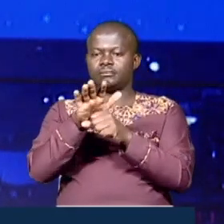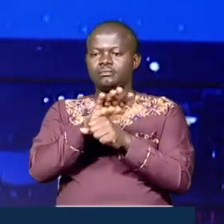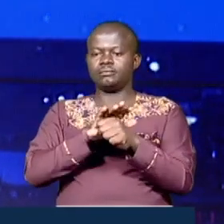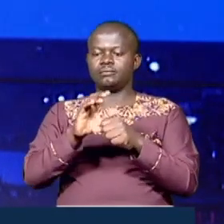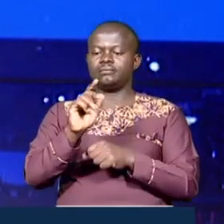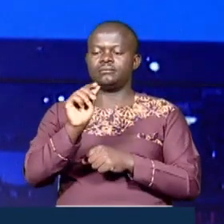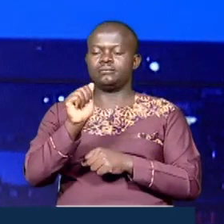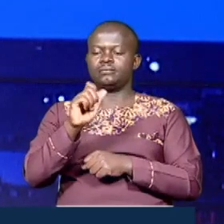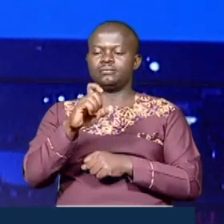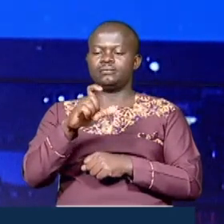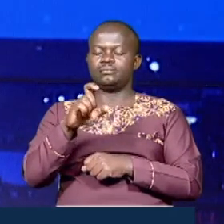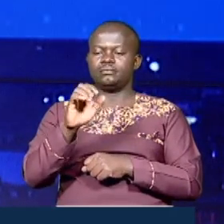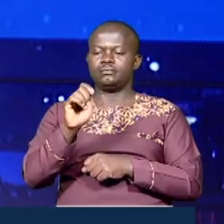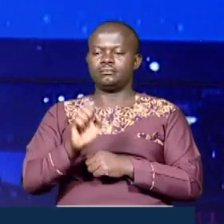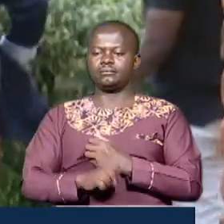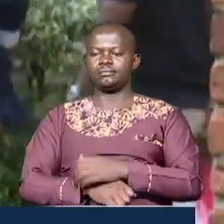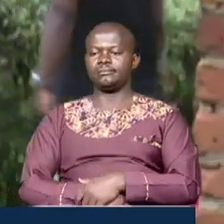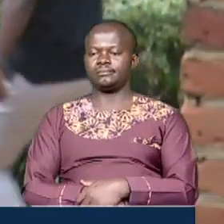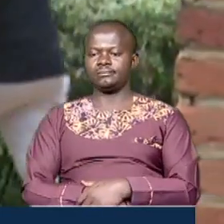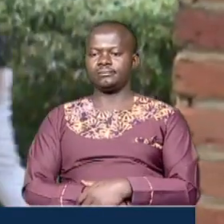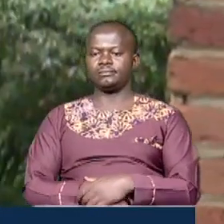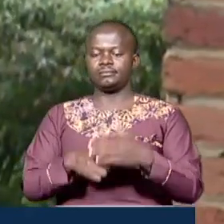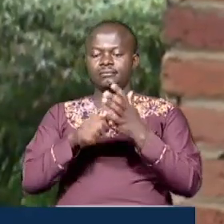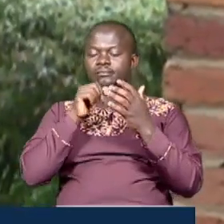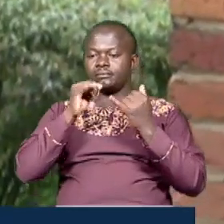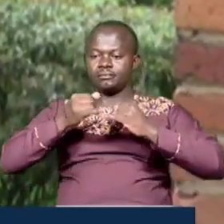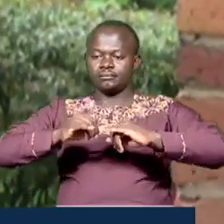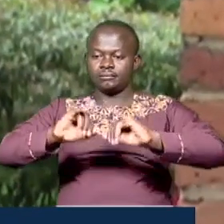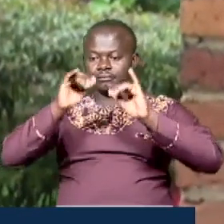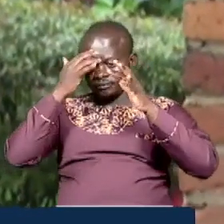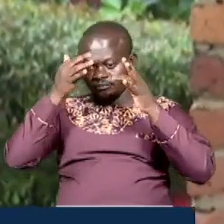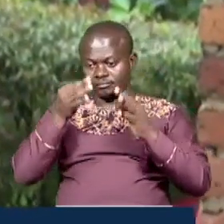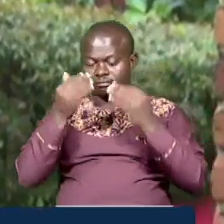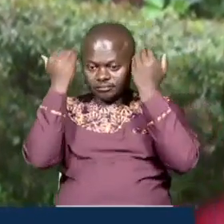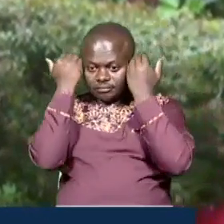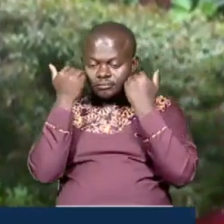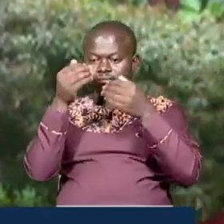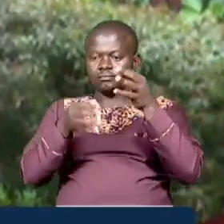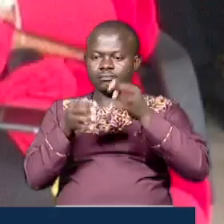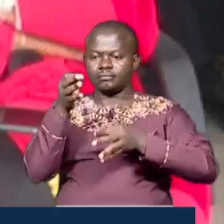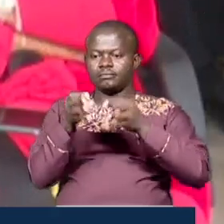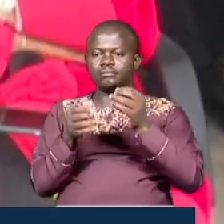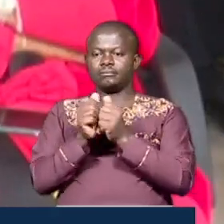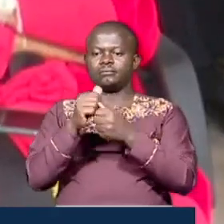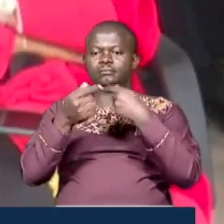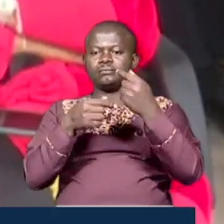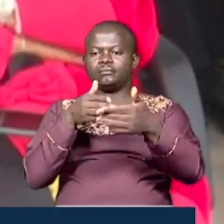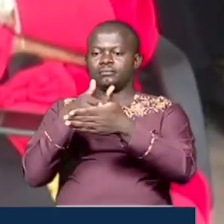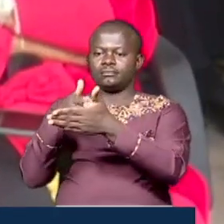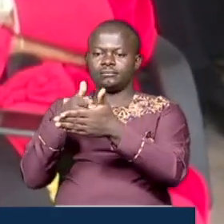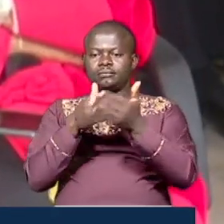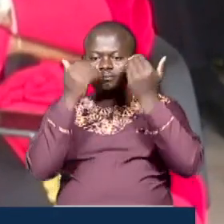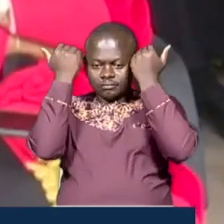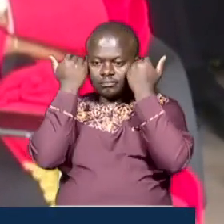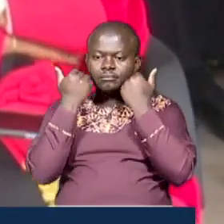Calixte Kaberuka arakomeza ikibazo cyo kudashyira mu bikorwa imyanzuro y'inkiko ku manza runaka bikomeje gukoma mu nkokora